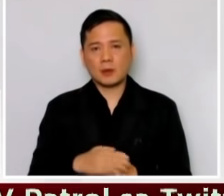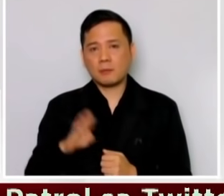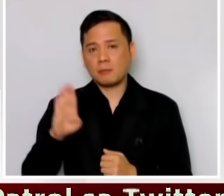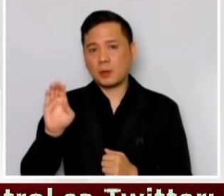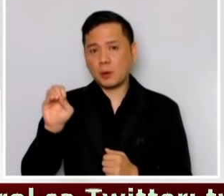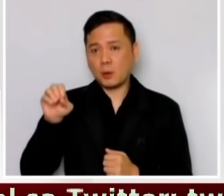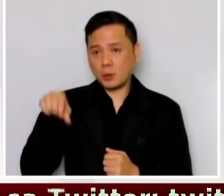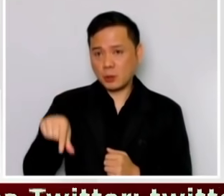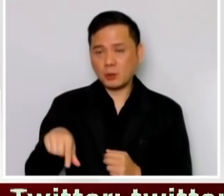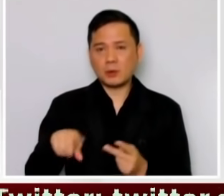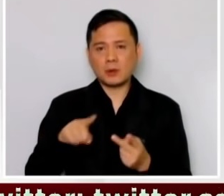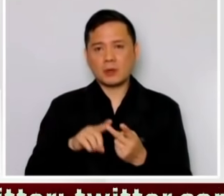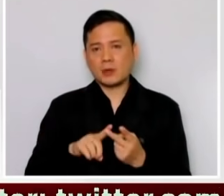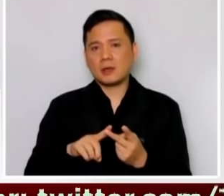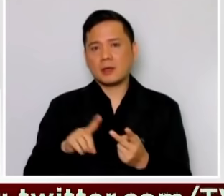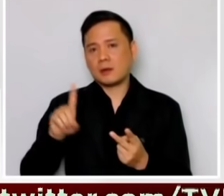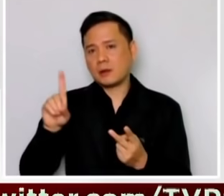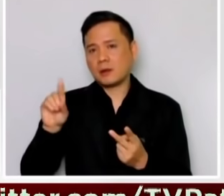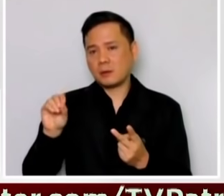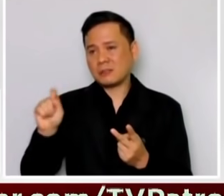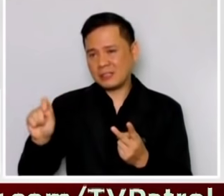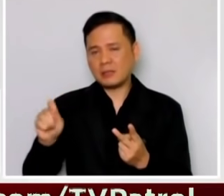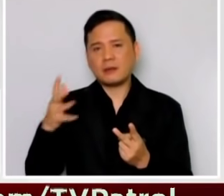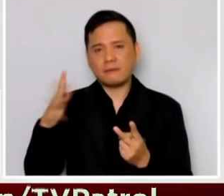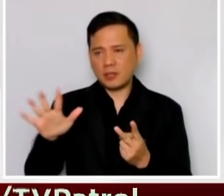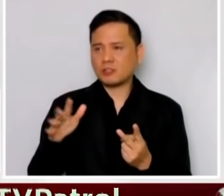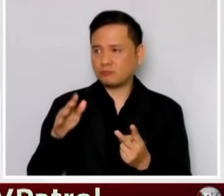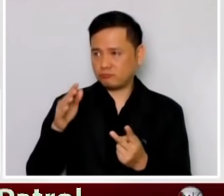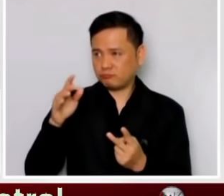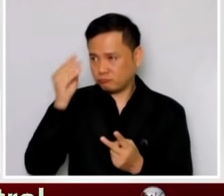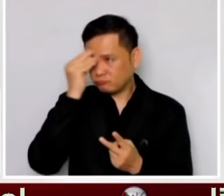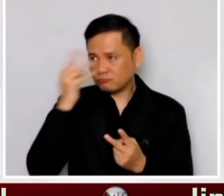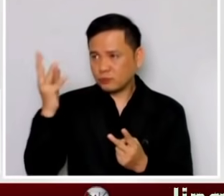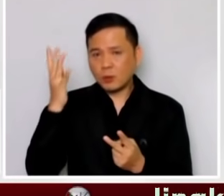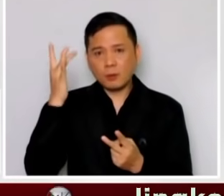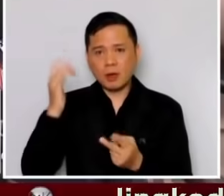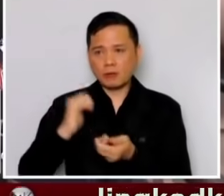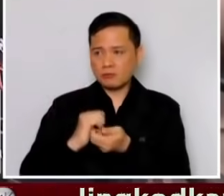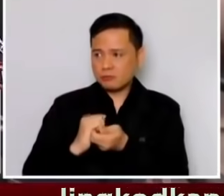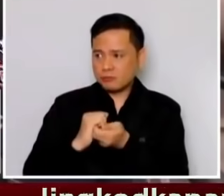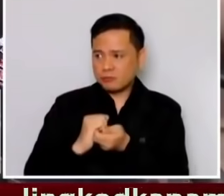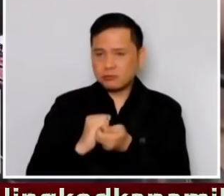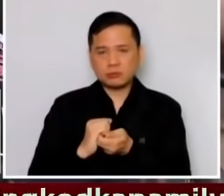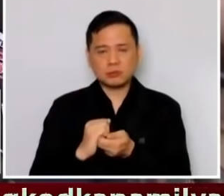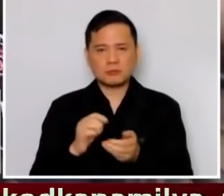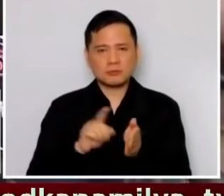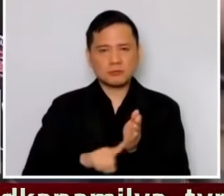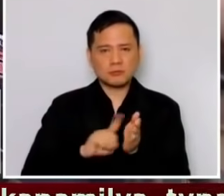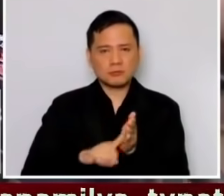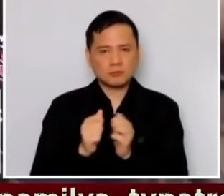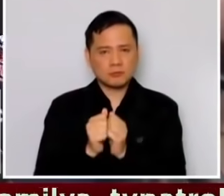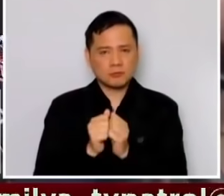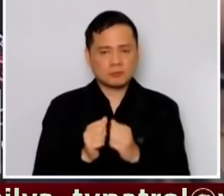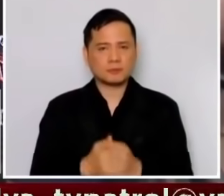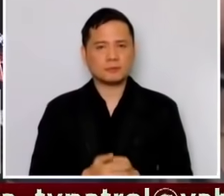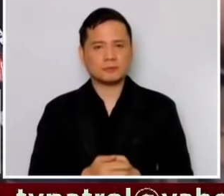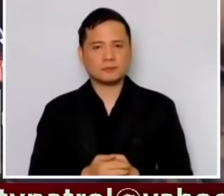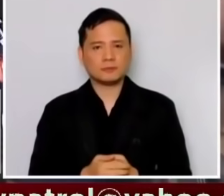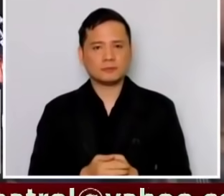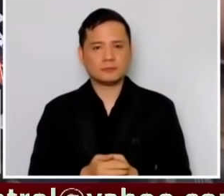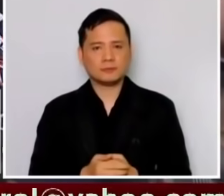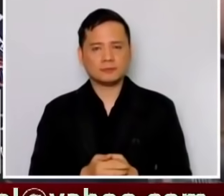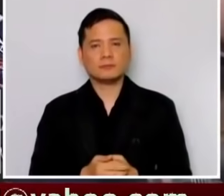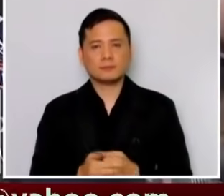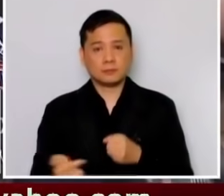this matter so that they can coordinate with the specific agencies of these individuals. Ayon naman kay Health Secretary Francisco